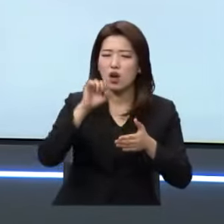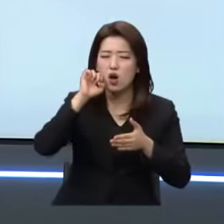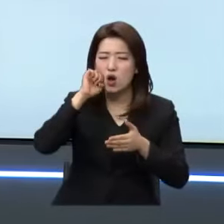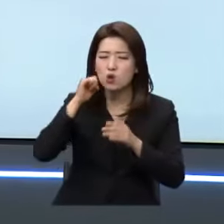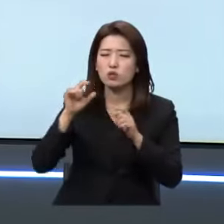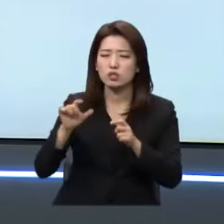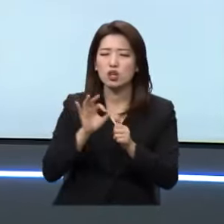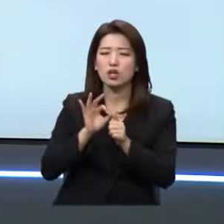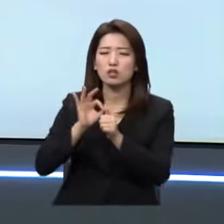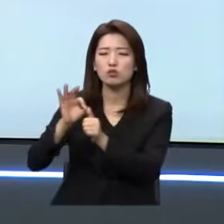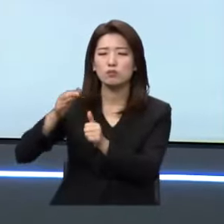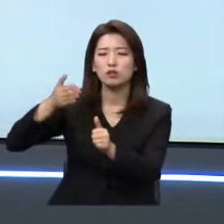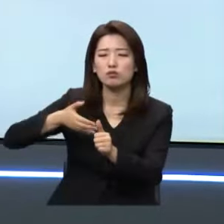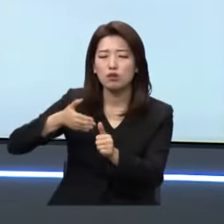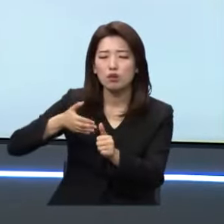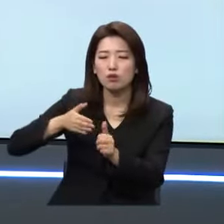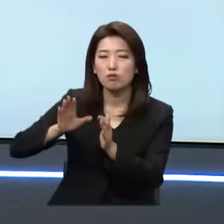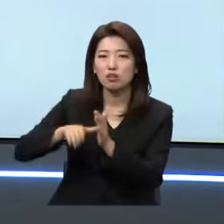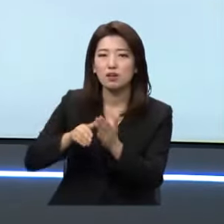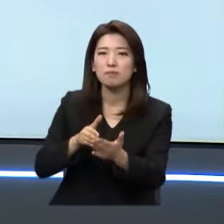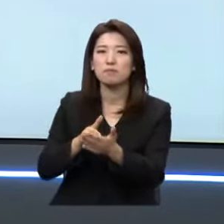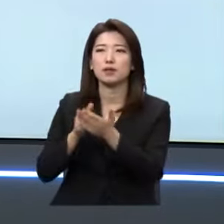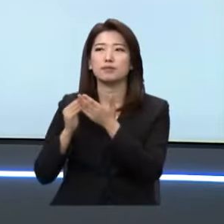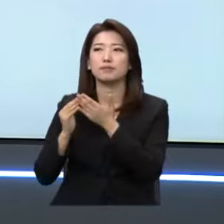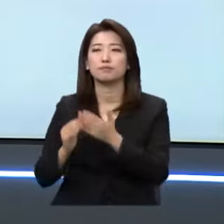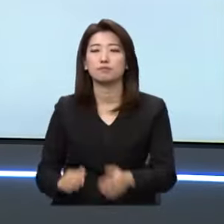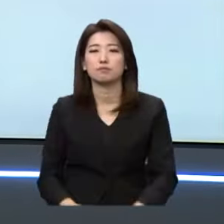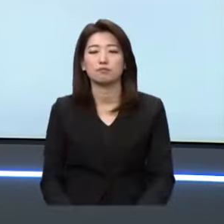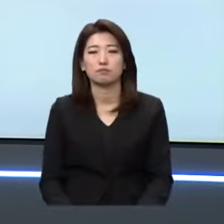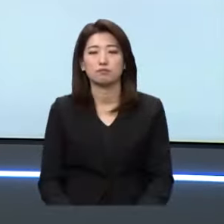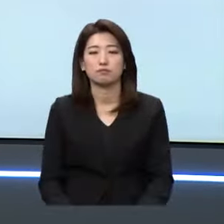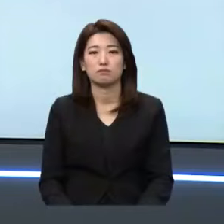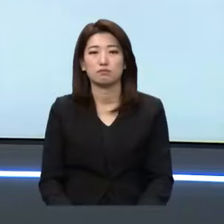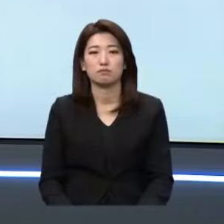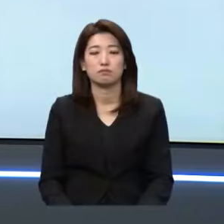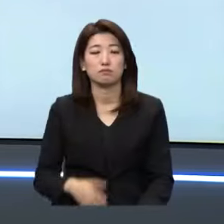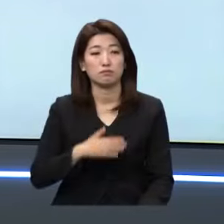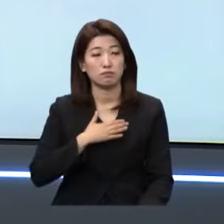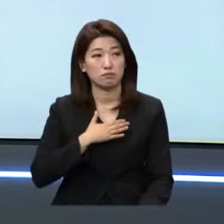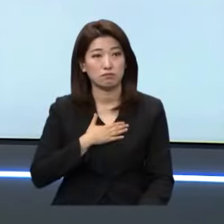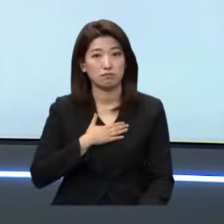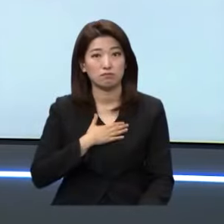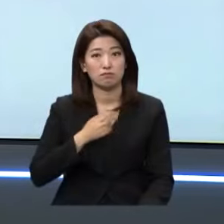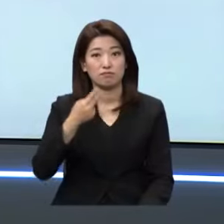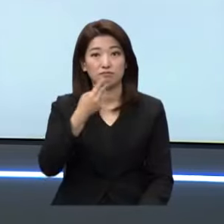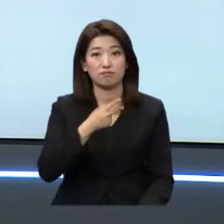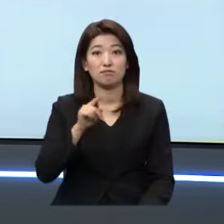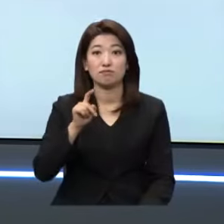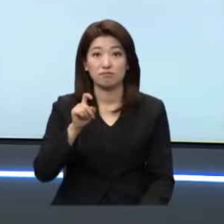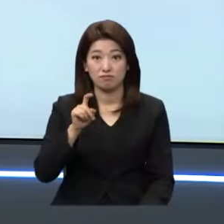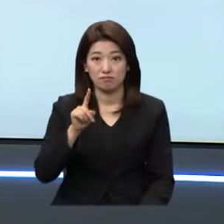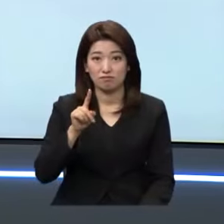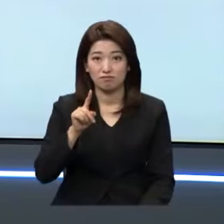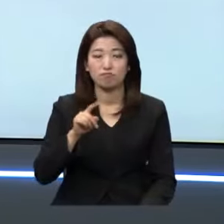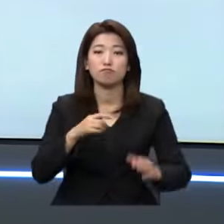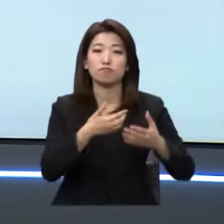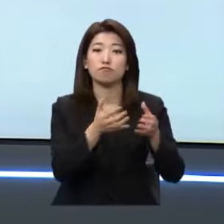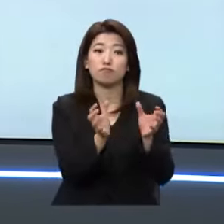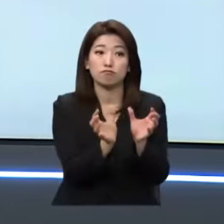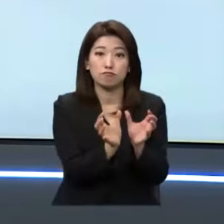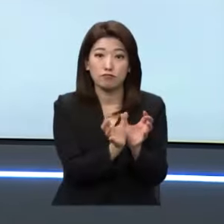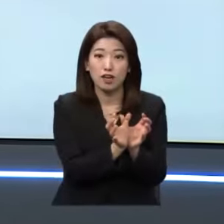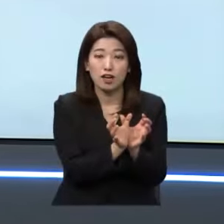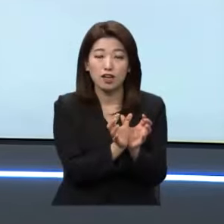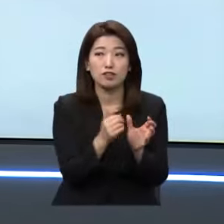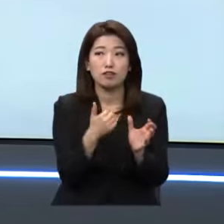뭐라고 얘기 했었냐 나는 당해 2011년에도 당해 부름을 받고 민주당 성지처럼 불린